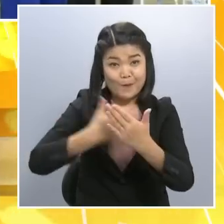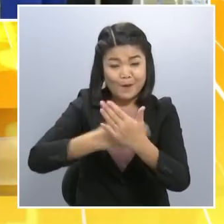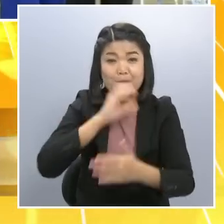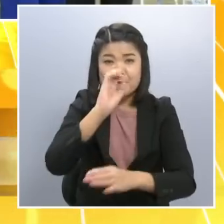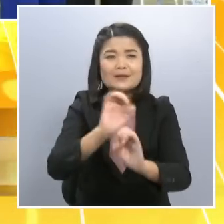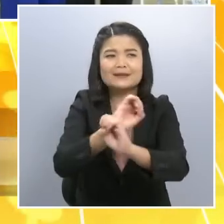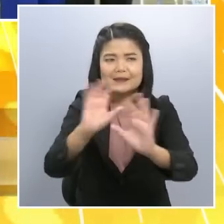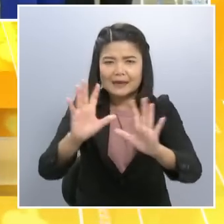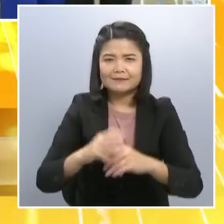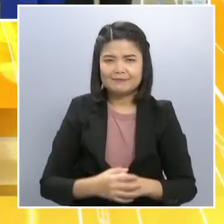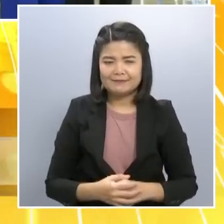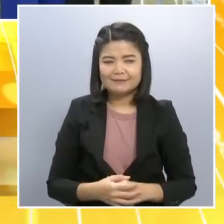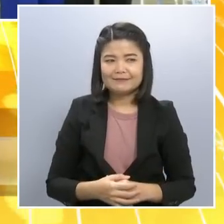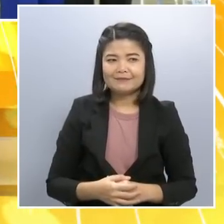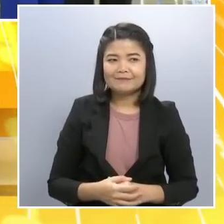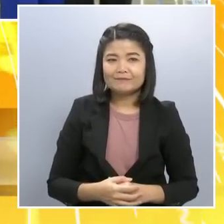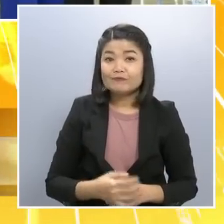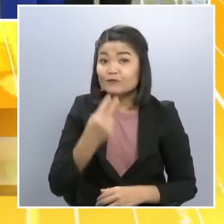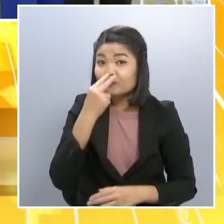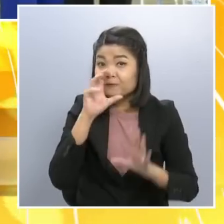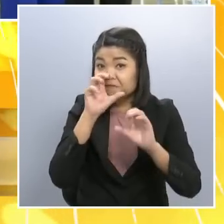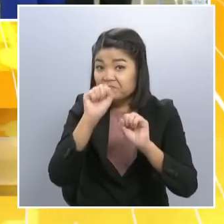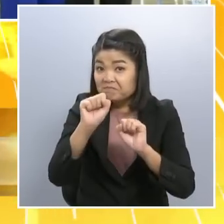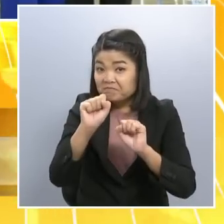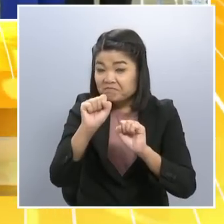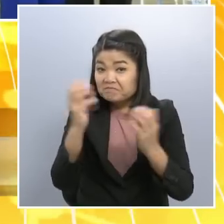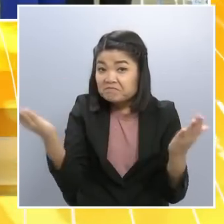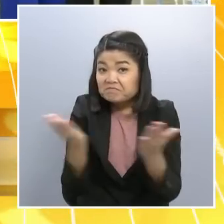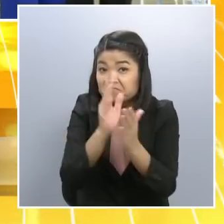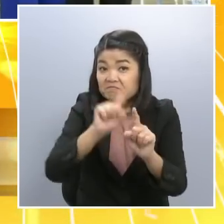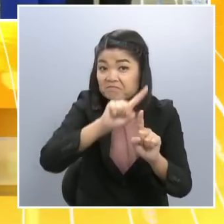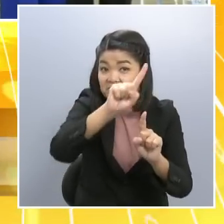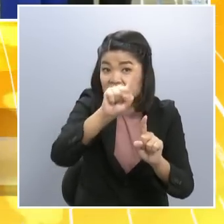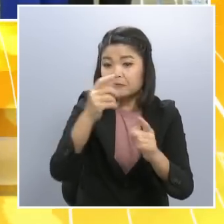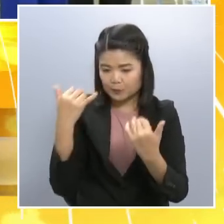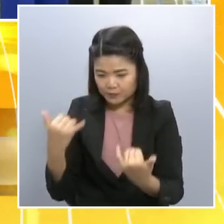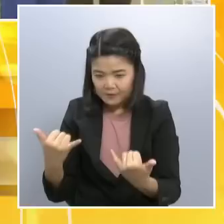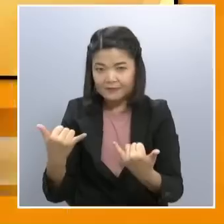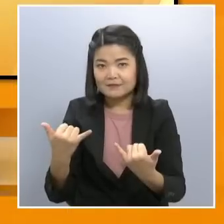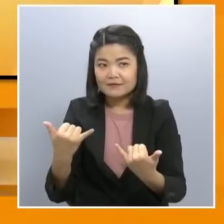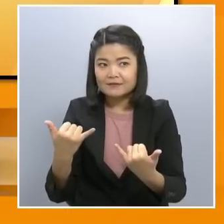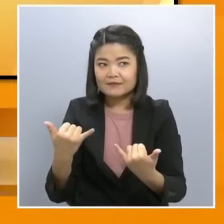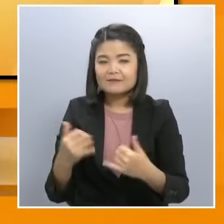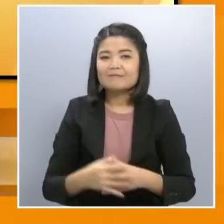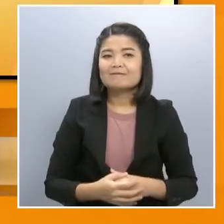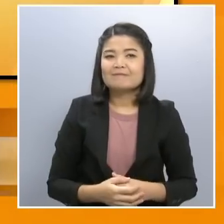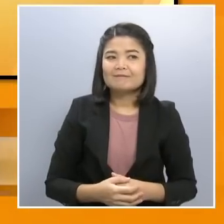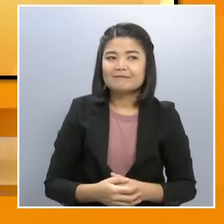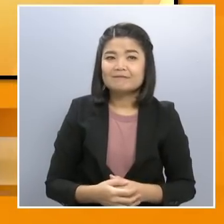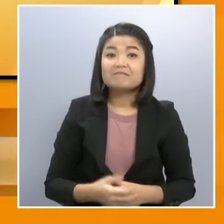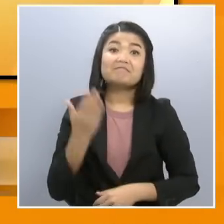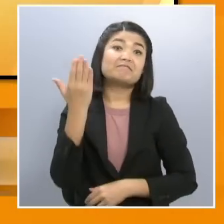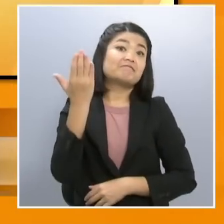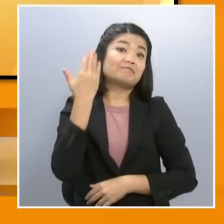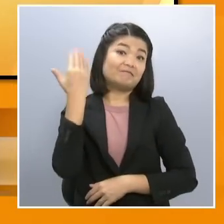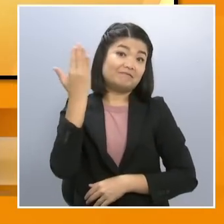เลขท่านผู้ชมกรุณาดูรางวัลที่1ของงวดที่แล้วกับงวดนี ้ค่ะ รางวัลที่1งวดที่แล้วกับงวด